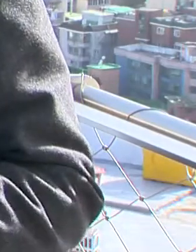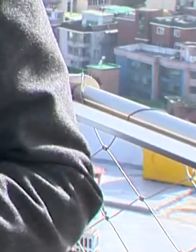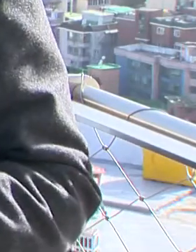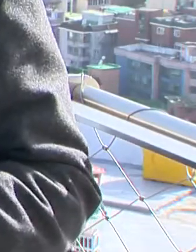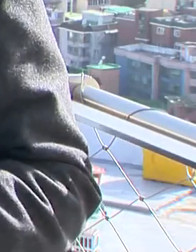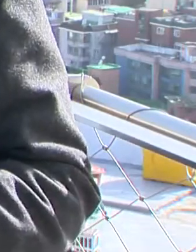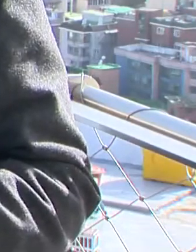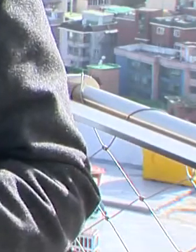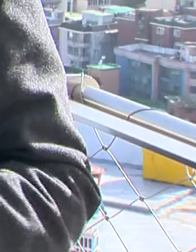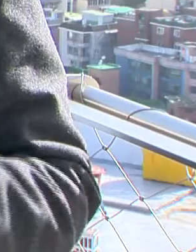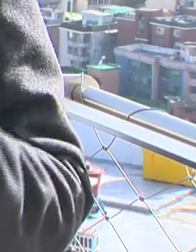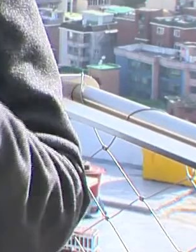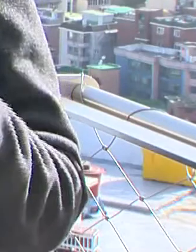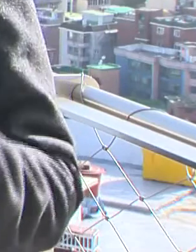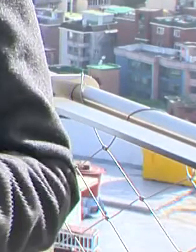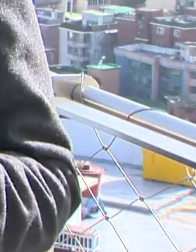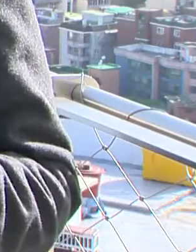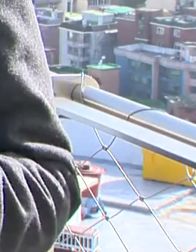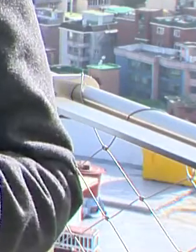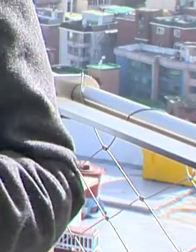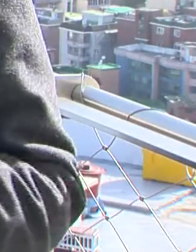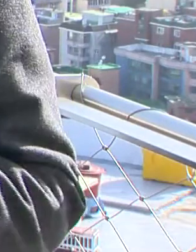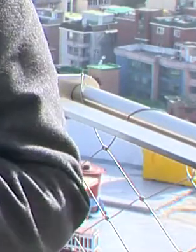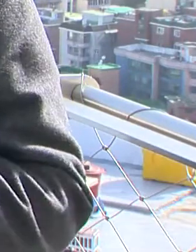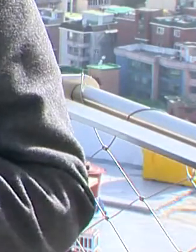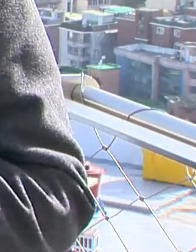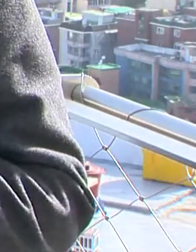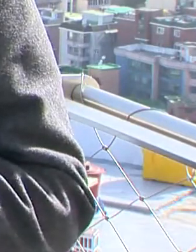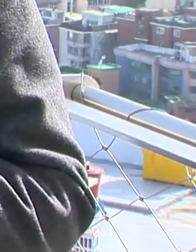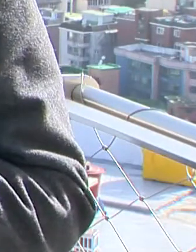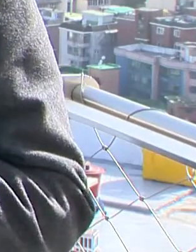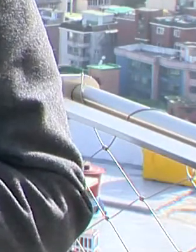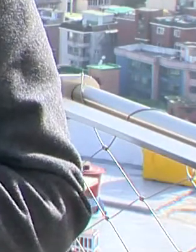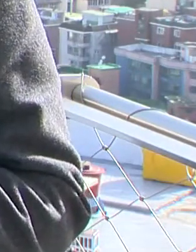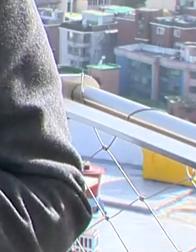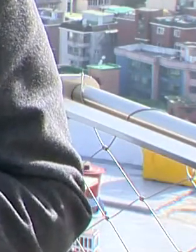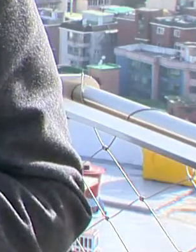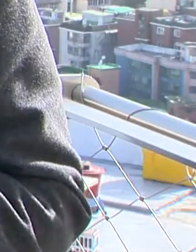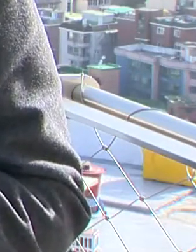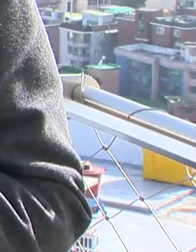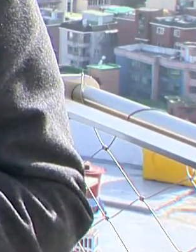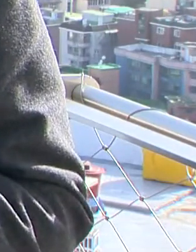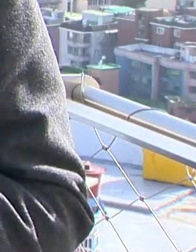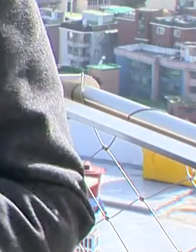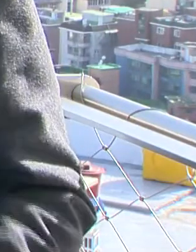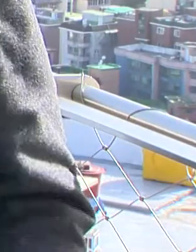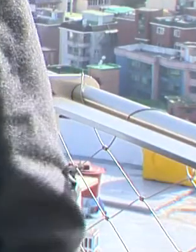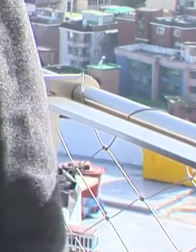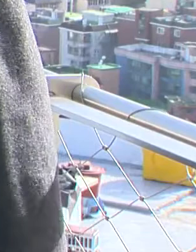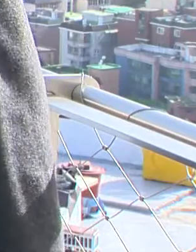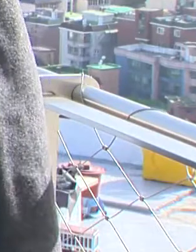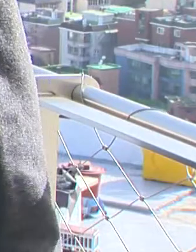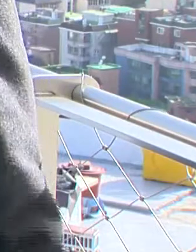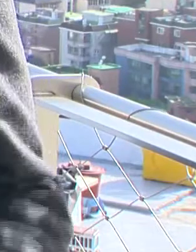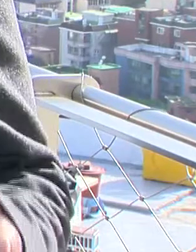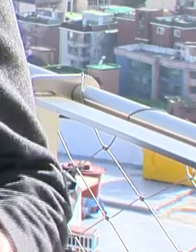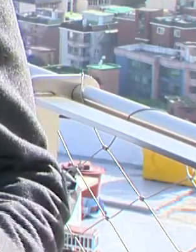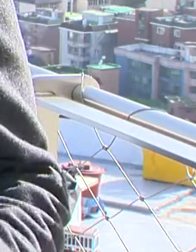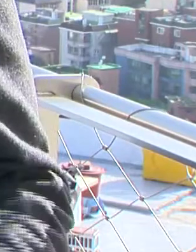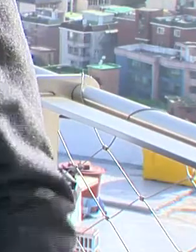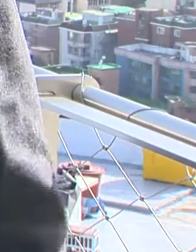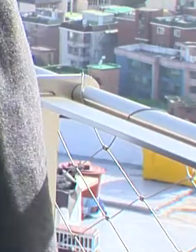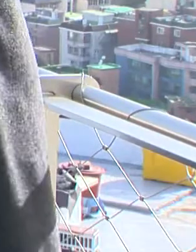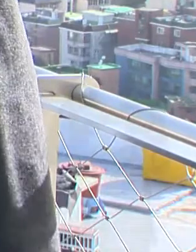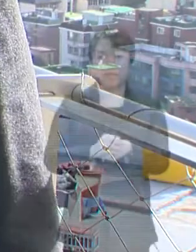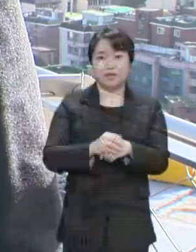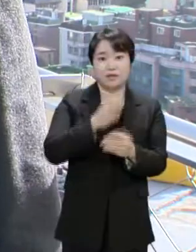우리나라 도시재생 1호인 창신 숭인지구는 지난 7년간 도시재생 사업을 진행해 왔습니다. 도시재생 사업은